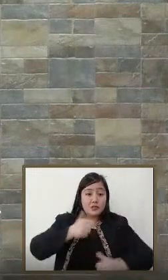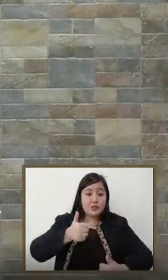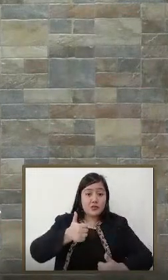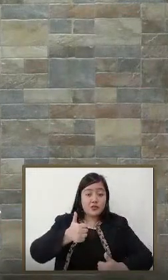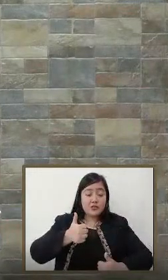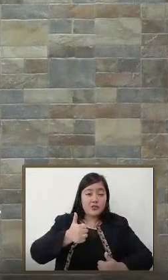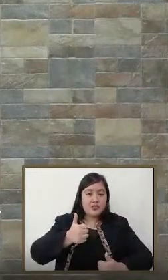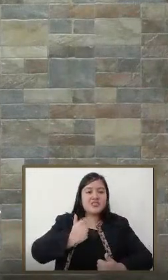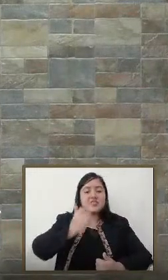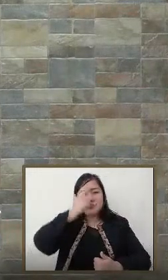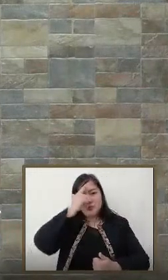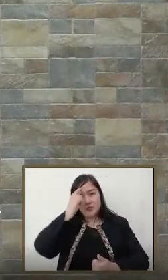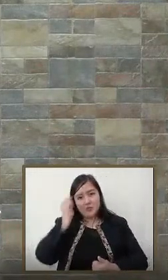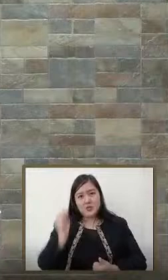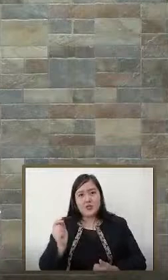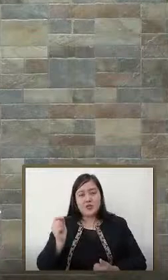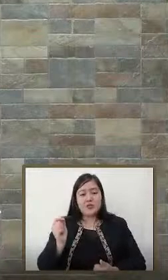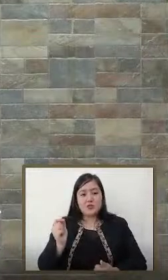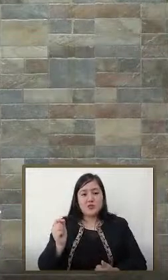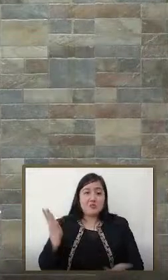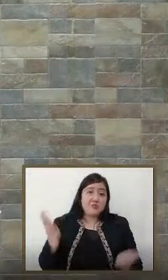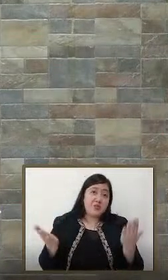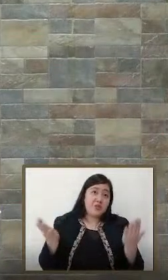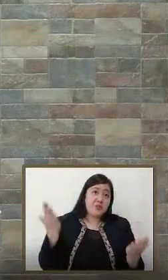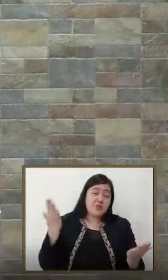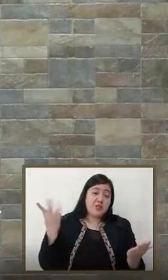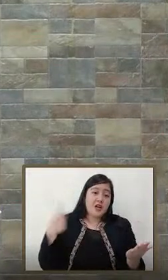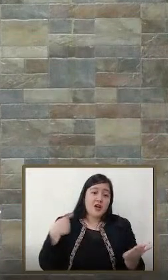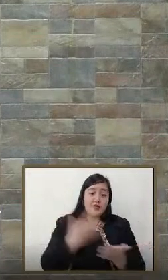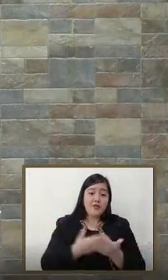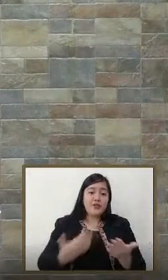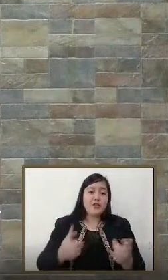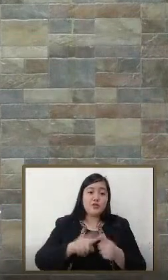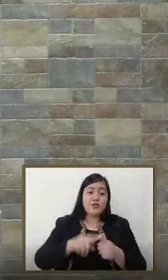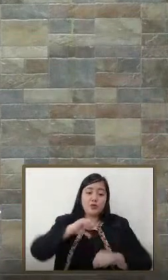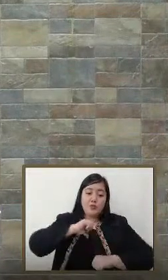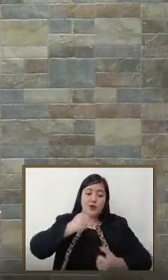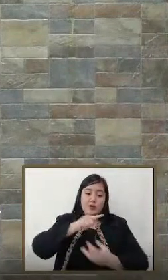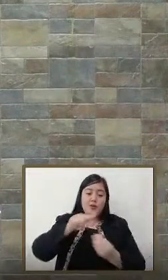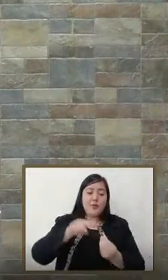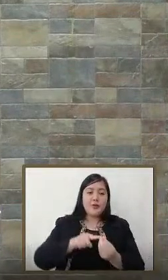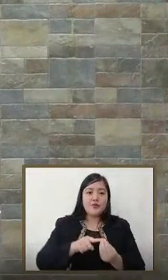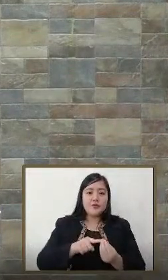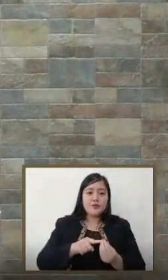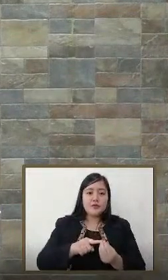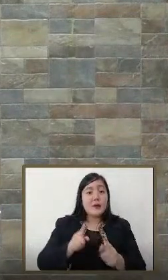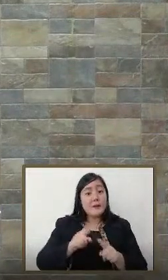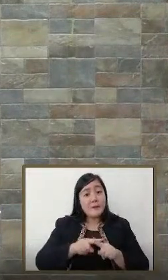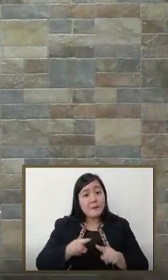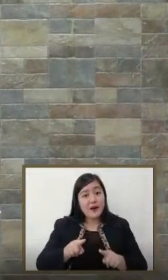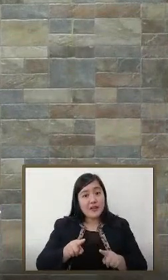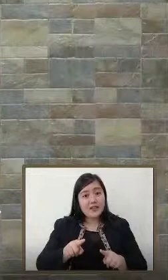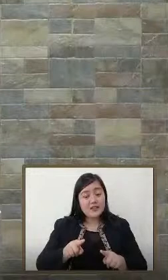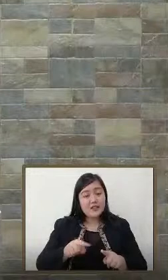pag dumating tayo doon sa punto na parang wala na tayong ipagyayabang kapatid, ang bait-bait na natin.